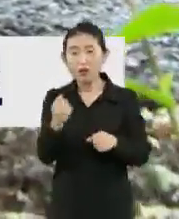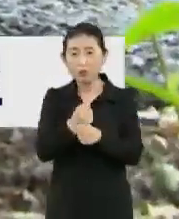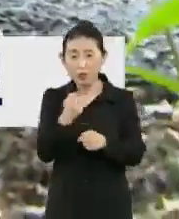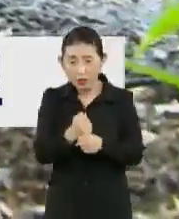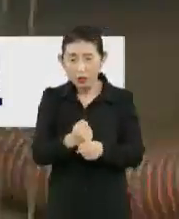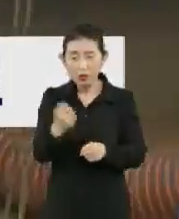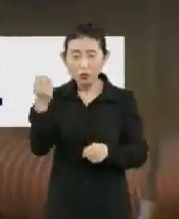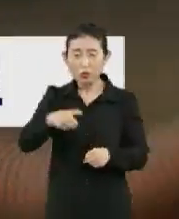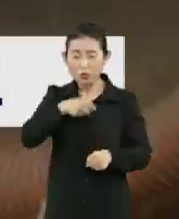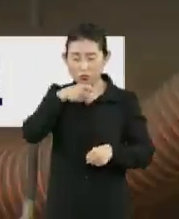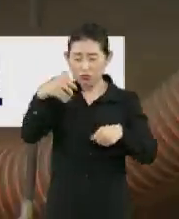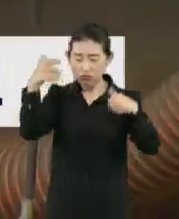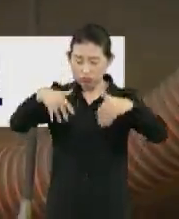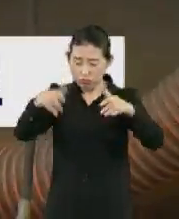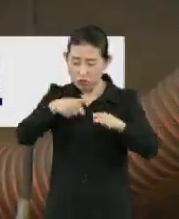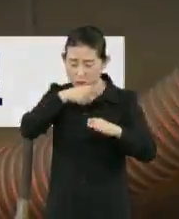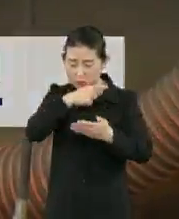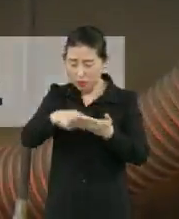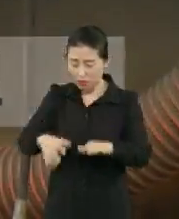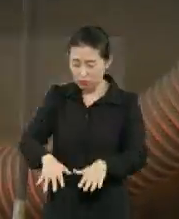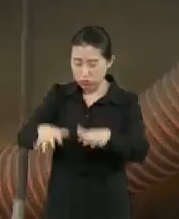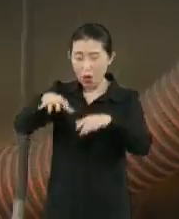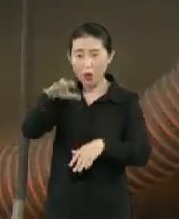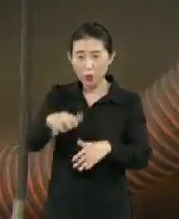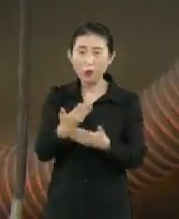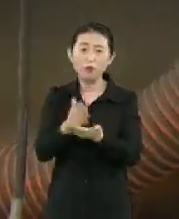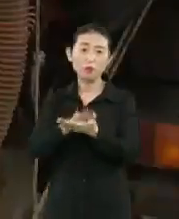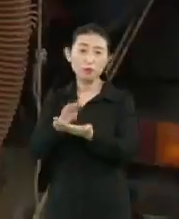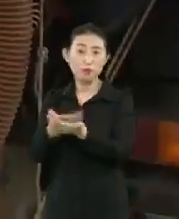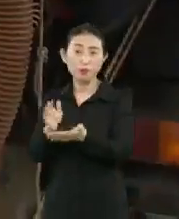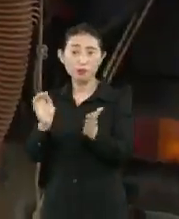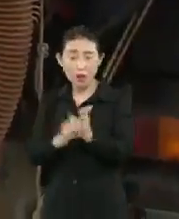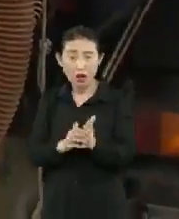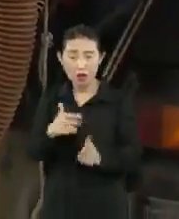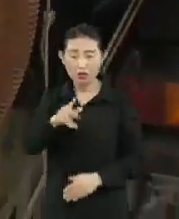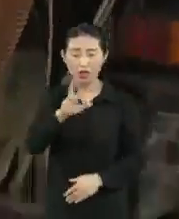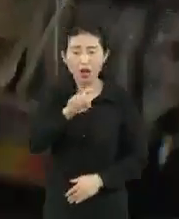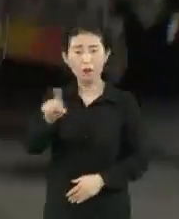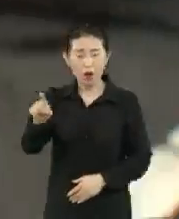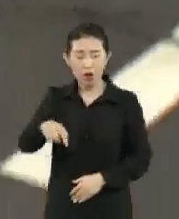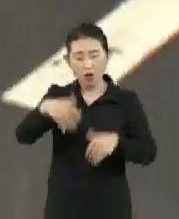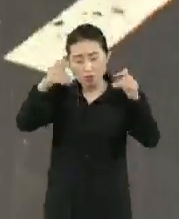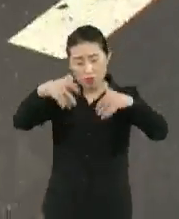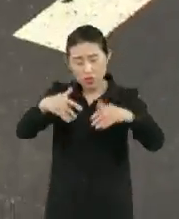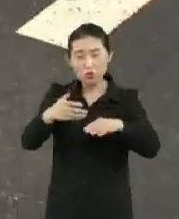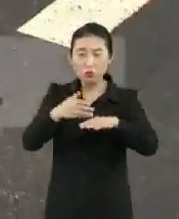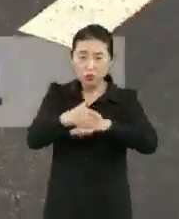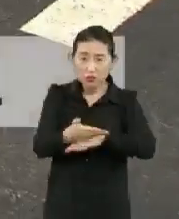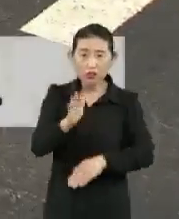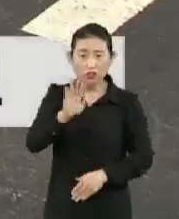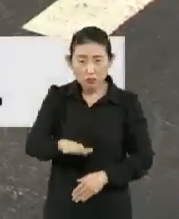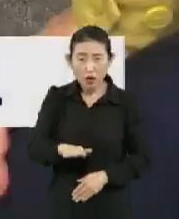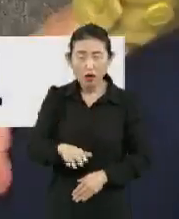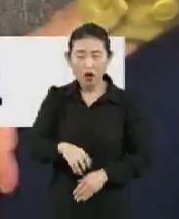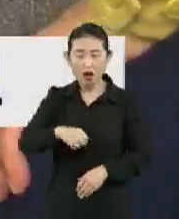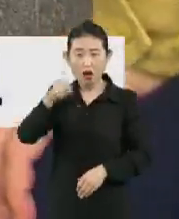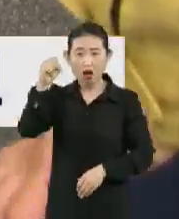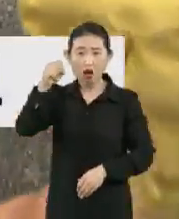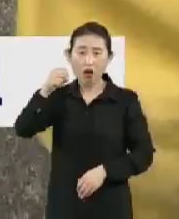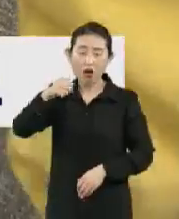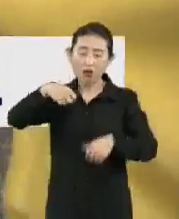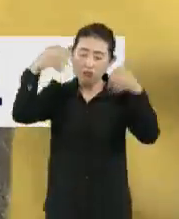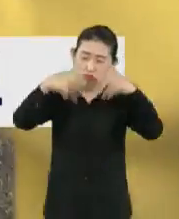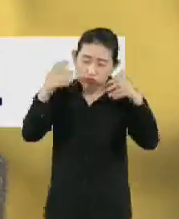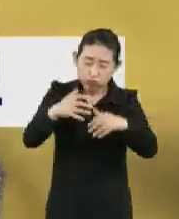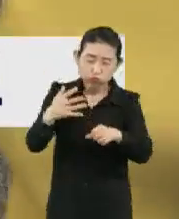침수 지역에 대한 정비를 마쳤습니다. 하지만 올 장마가 늦게 시작했지만 처음부터 많은 비를 쏟아낼 것으로 보여 사전 예방